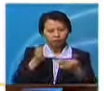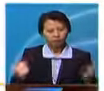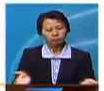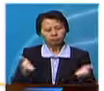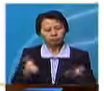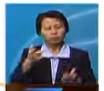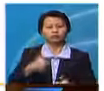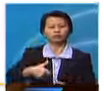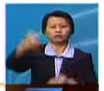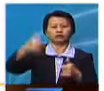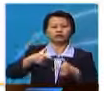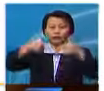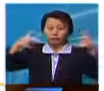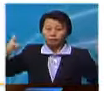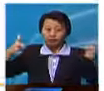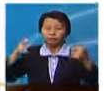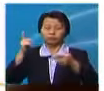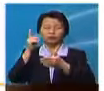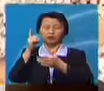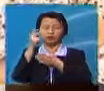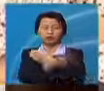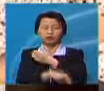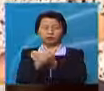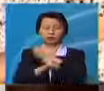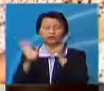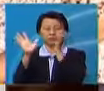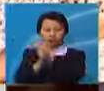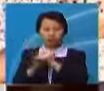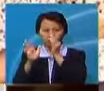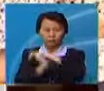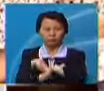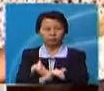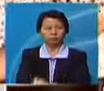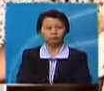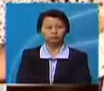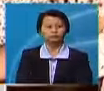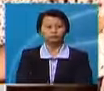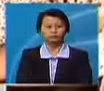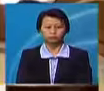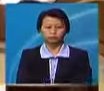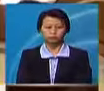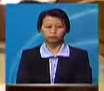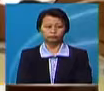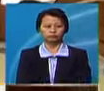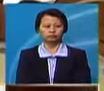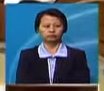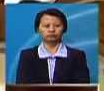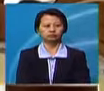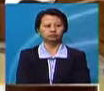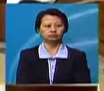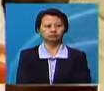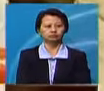daripada kemenangan besar pada pilihan raya negeri Sarawak. Saya kepimpinan